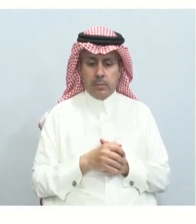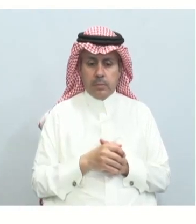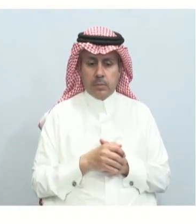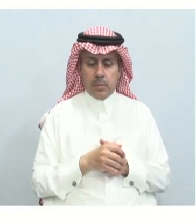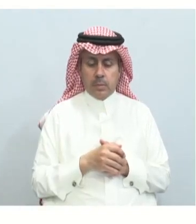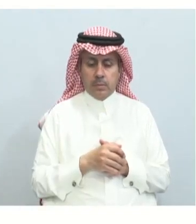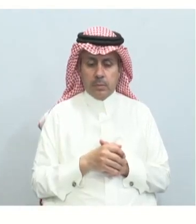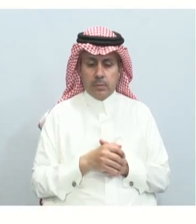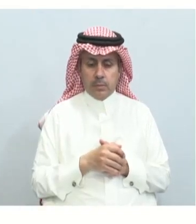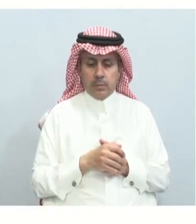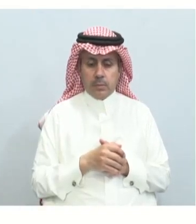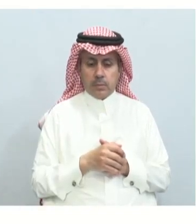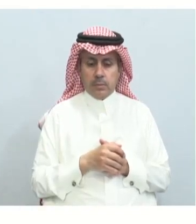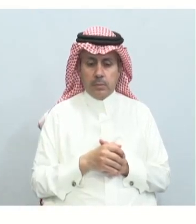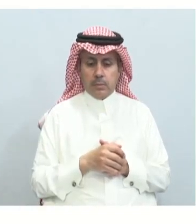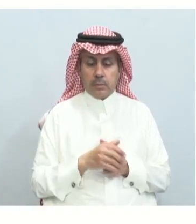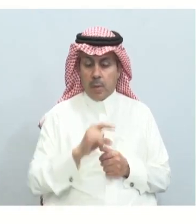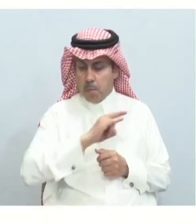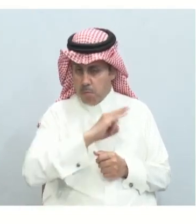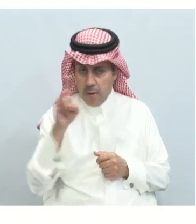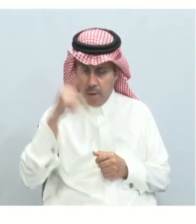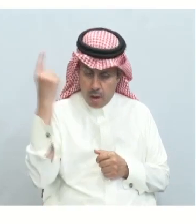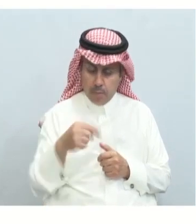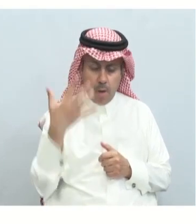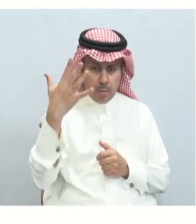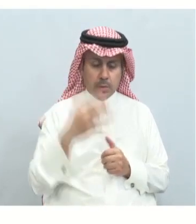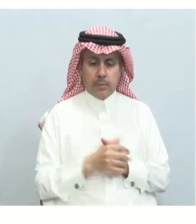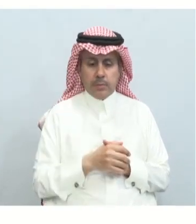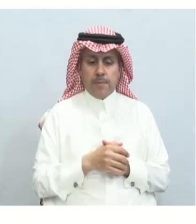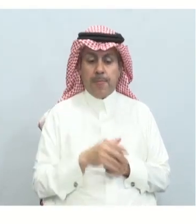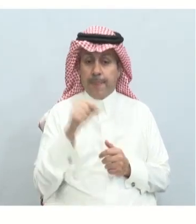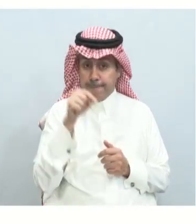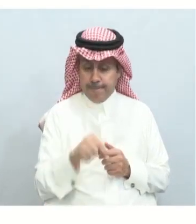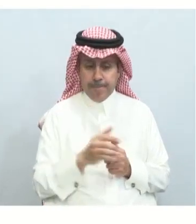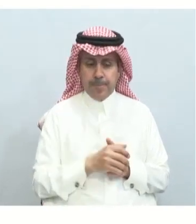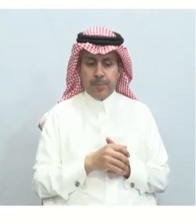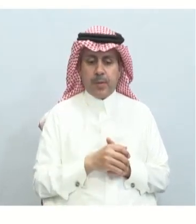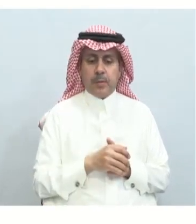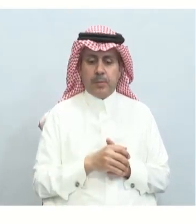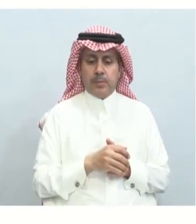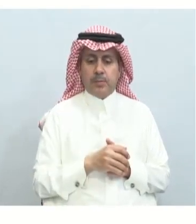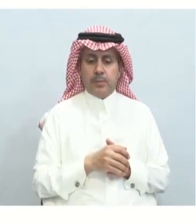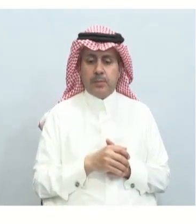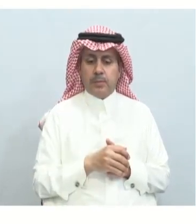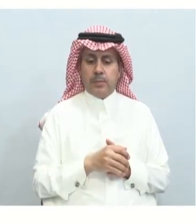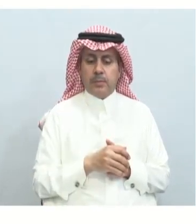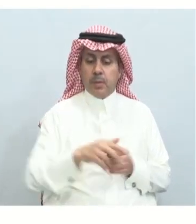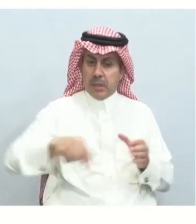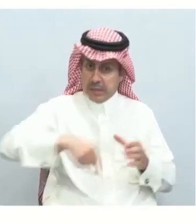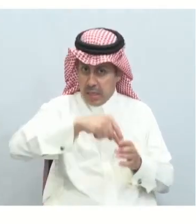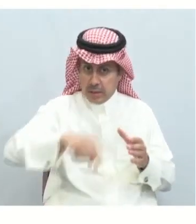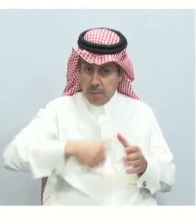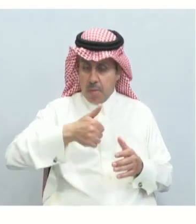طرق كلها محرمه وممنوعه منعا باتا لذاتها لذاتها اذا هي